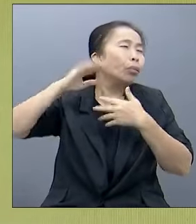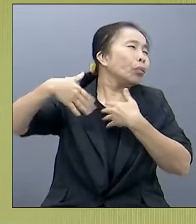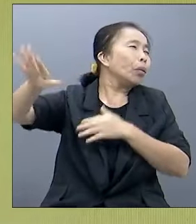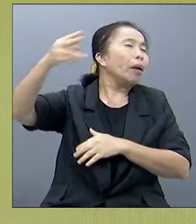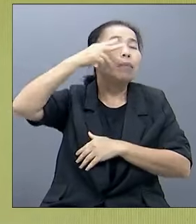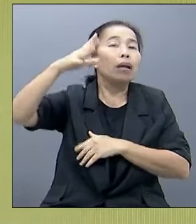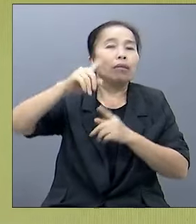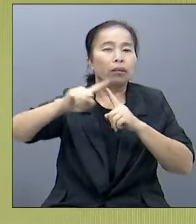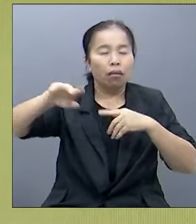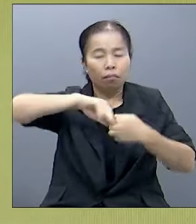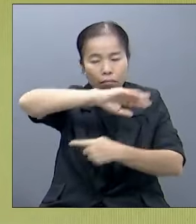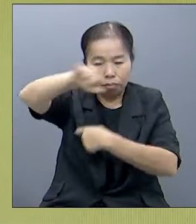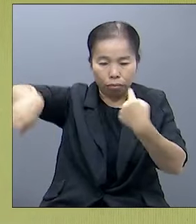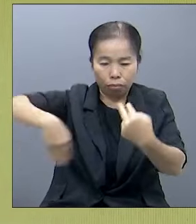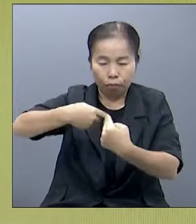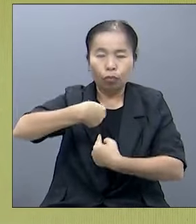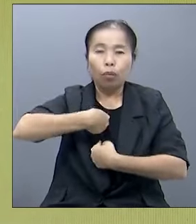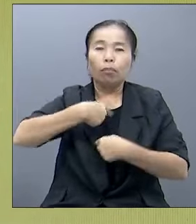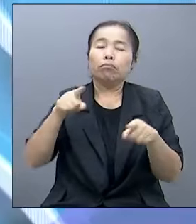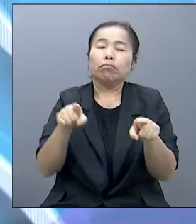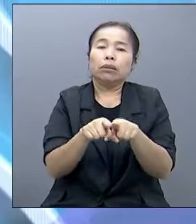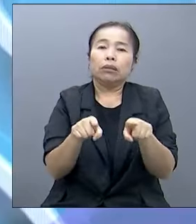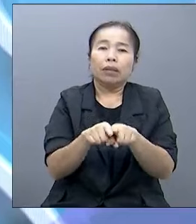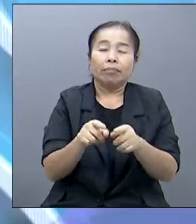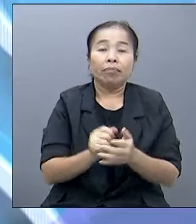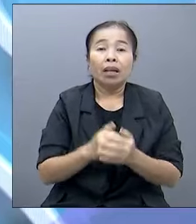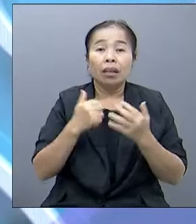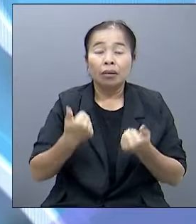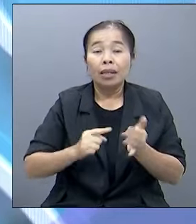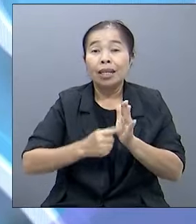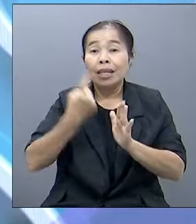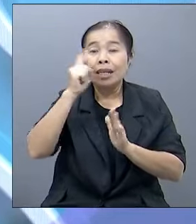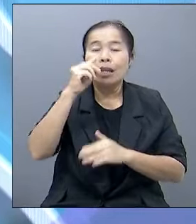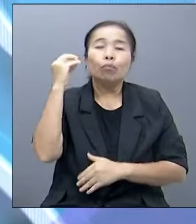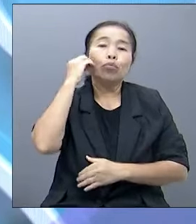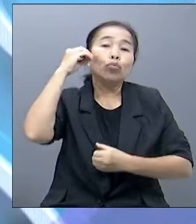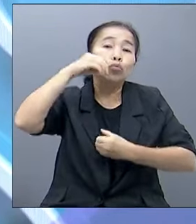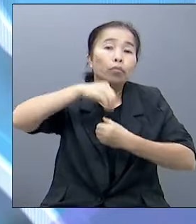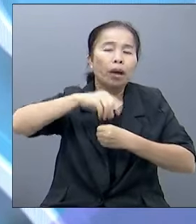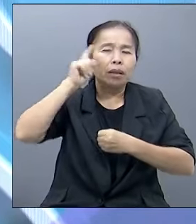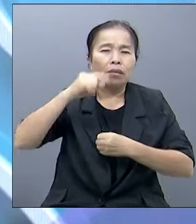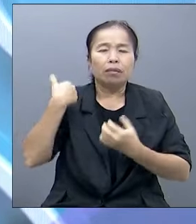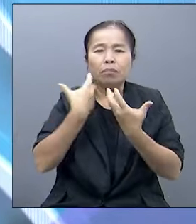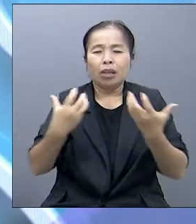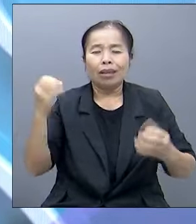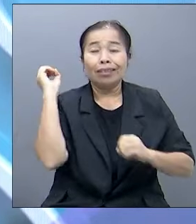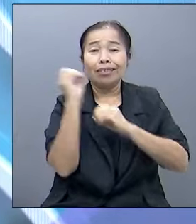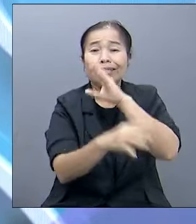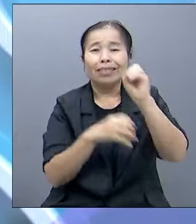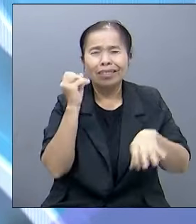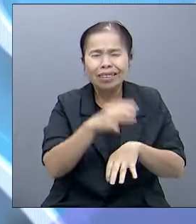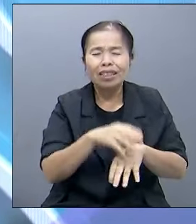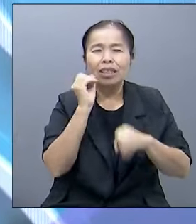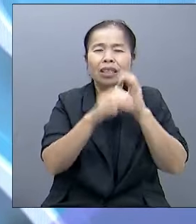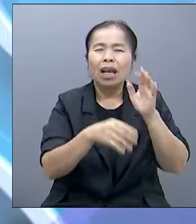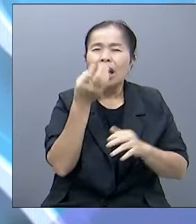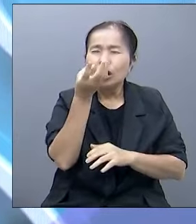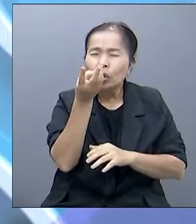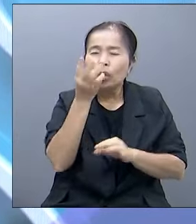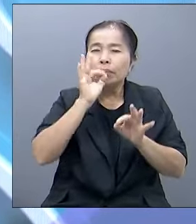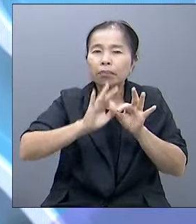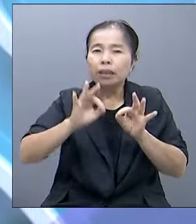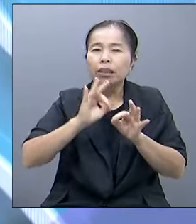จะวนกลับมาหาเราไม่ทางใดก็ทางหนึ่ง เริ่มต้นเลยวันนี้อยู่บ้านนะครับนะถ้าเกิดต้องทิ้งขยะคัดแยกขย ะ นะอย่างน้อยเริ่มที่ตัวเราทำบอกว่าทำอะไรได้ม